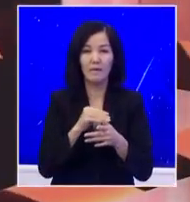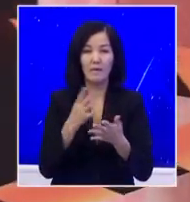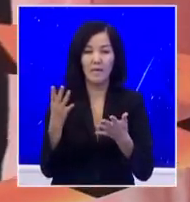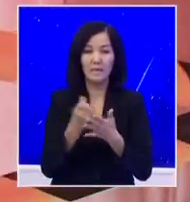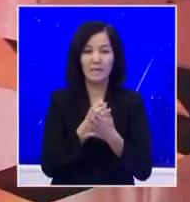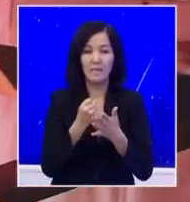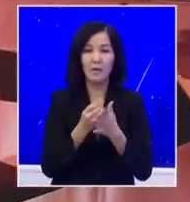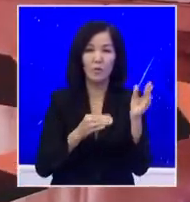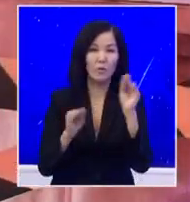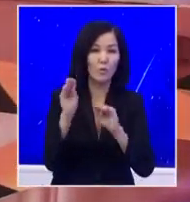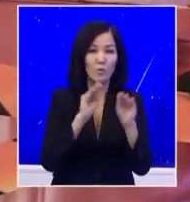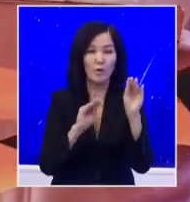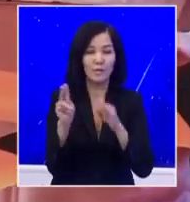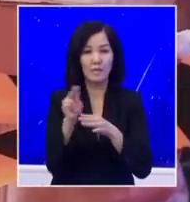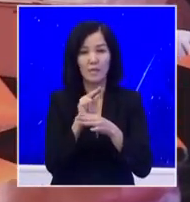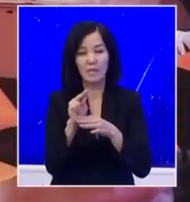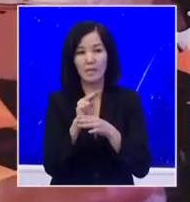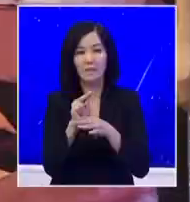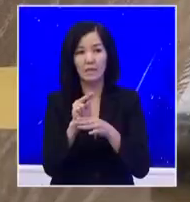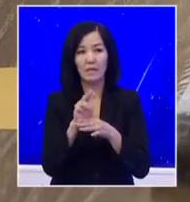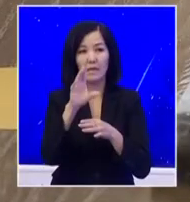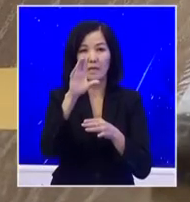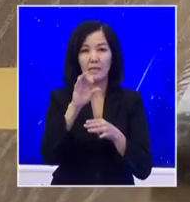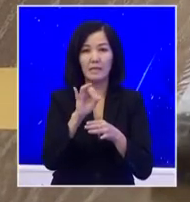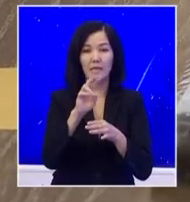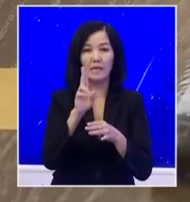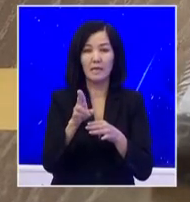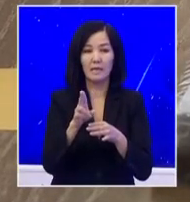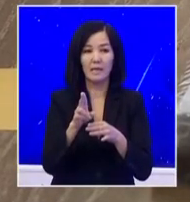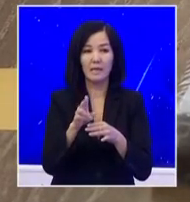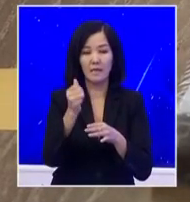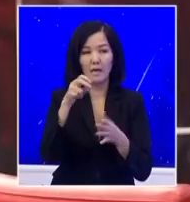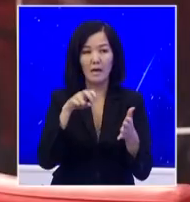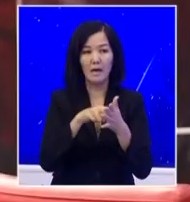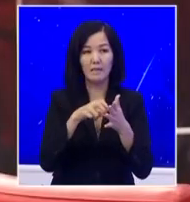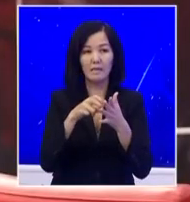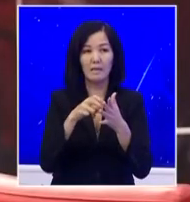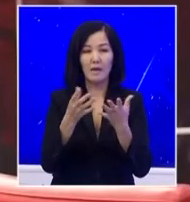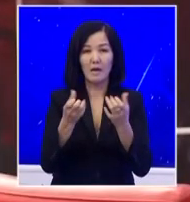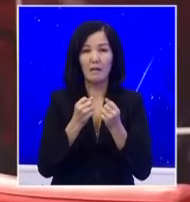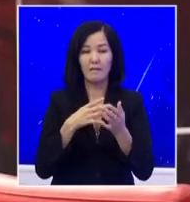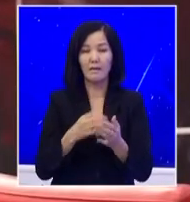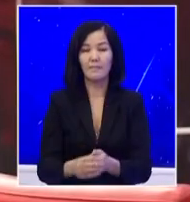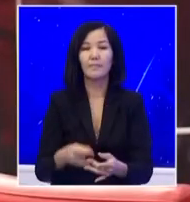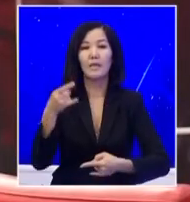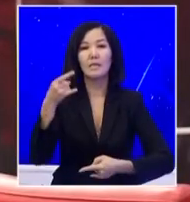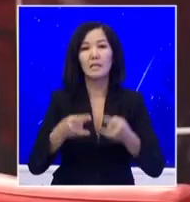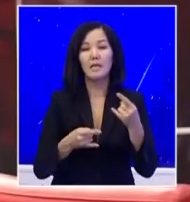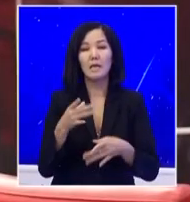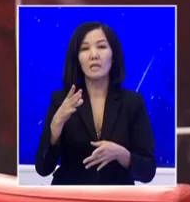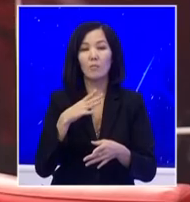кадрлармен үйлестірді. Сондай мамандардың бірі Серік Базылхан да алғыс хат алды. Телеарна болғаннан